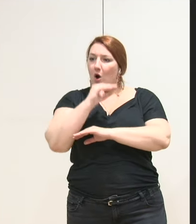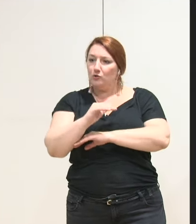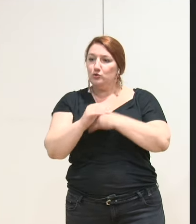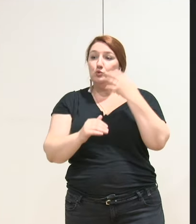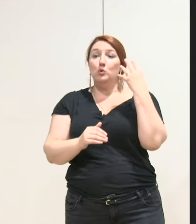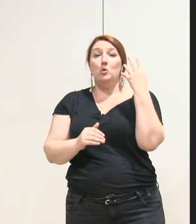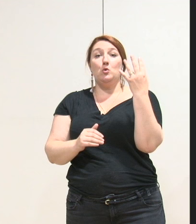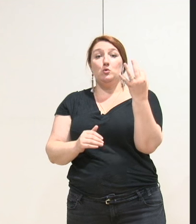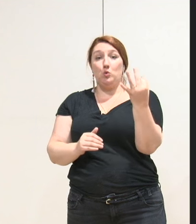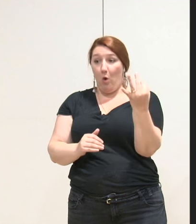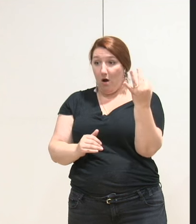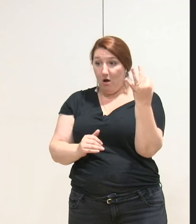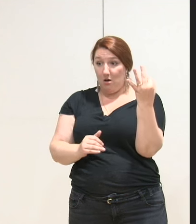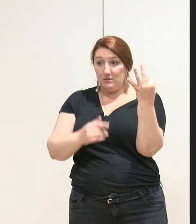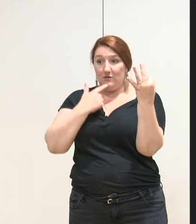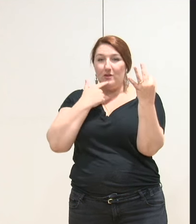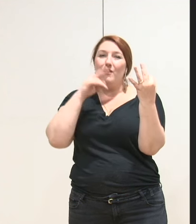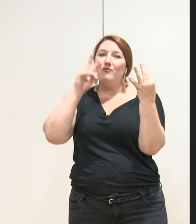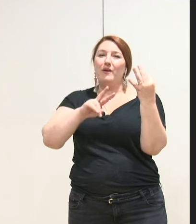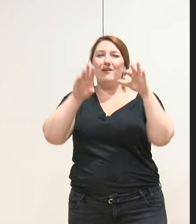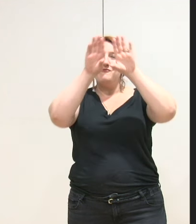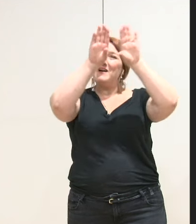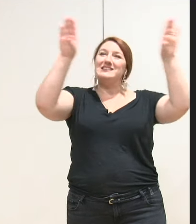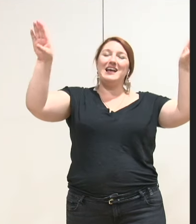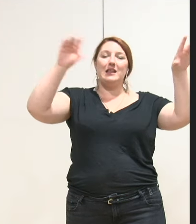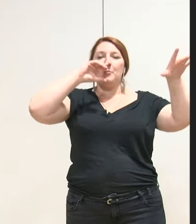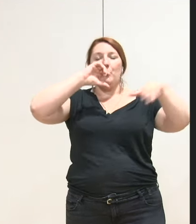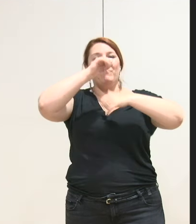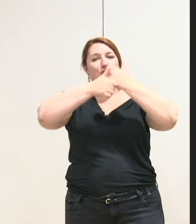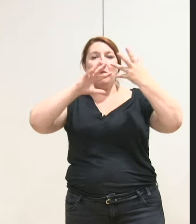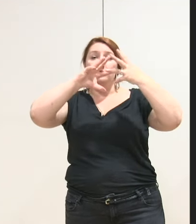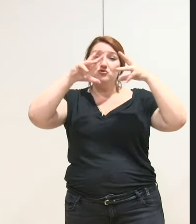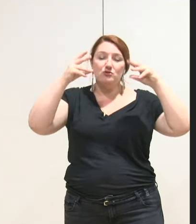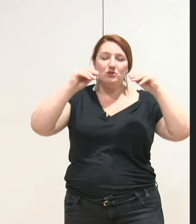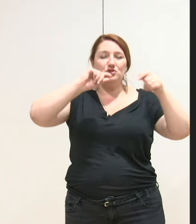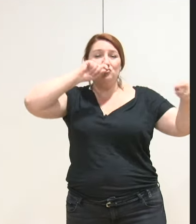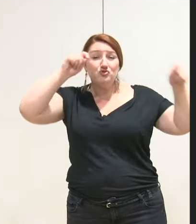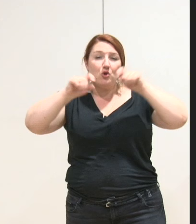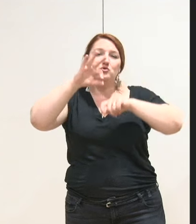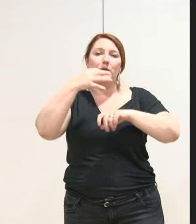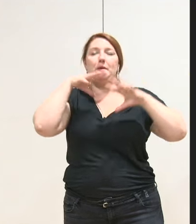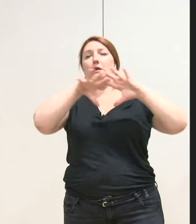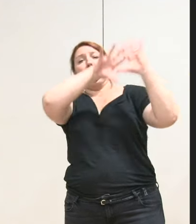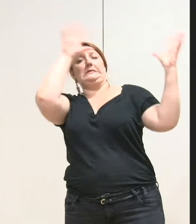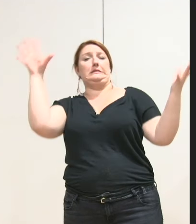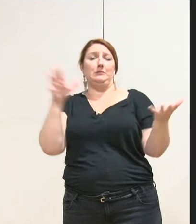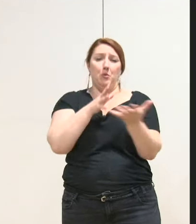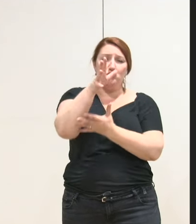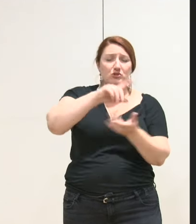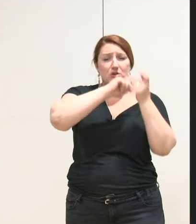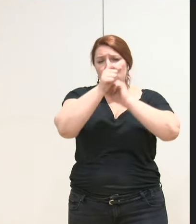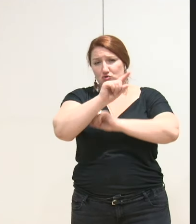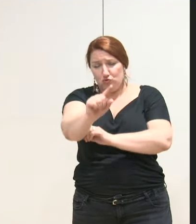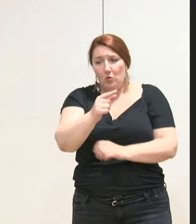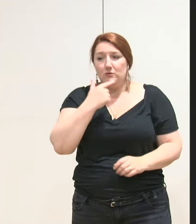peu la façade côté euh durant savoyaa mais sans changer la morphologie du projet euh ces puits de lumière font à peu près